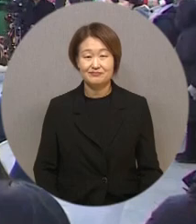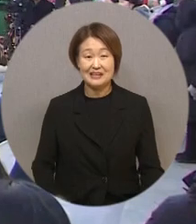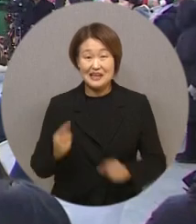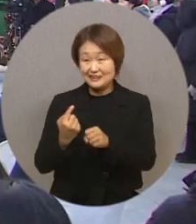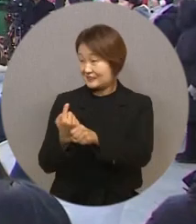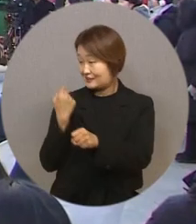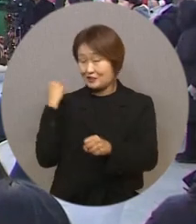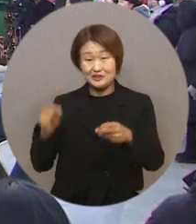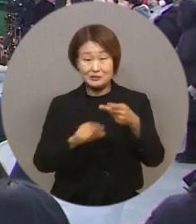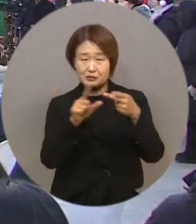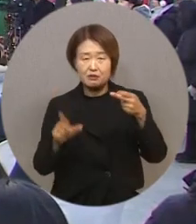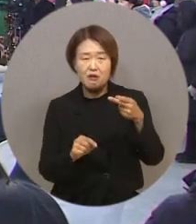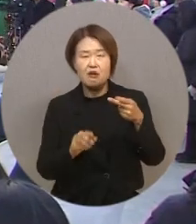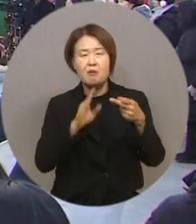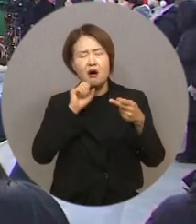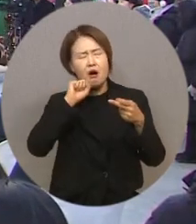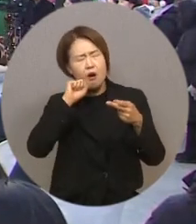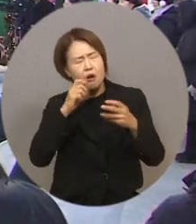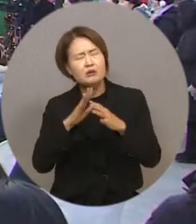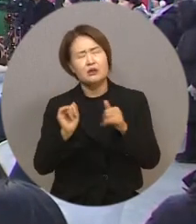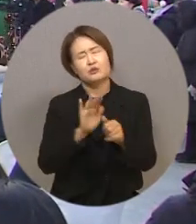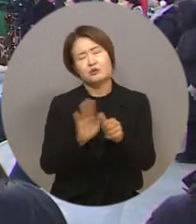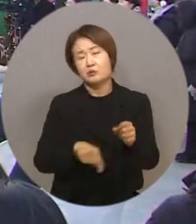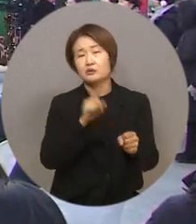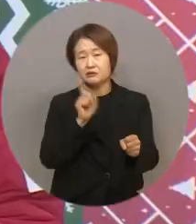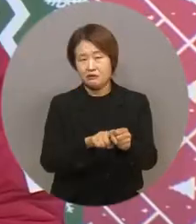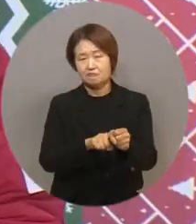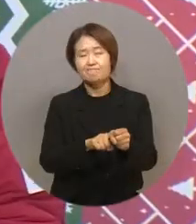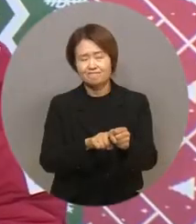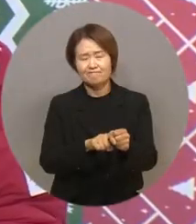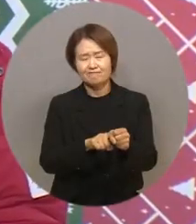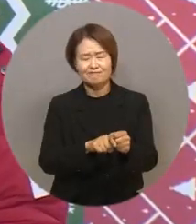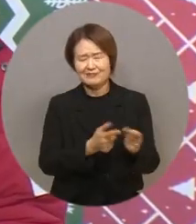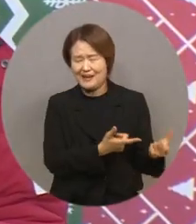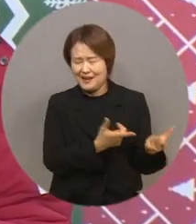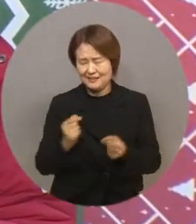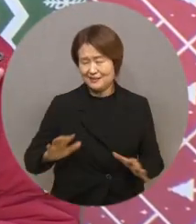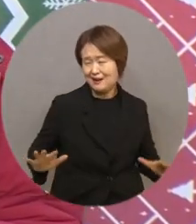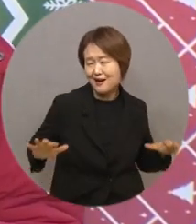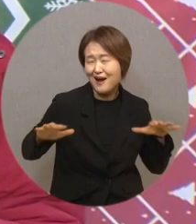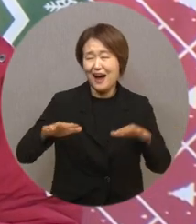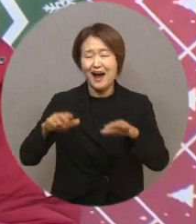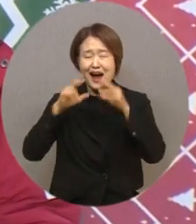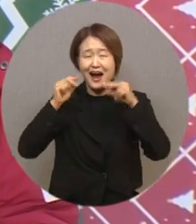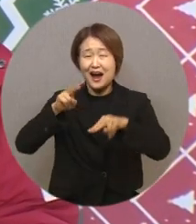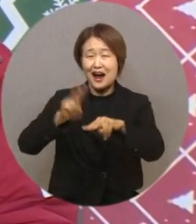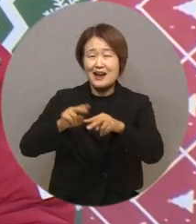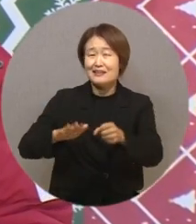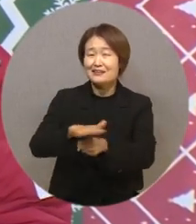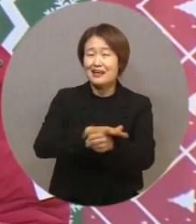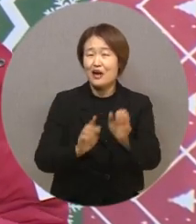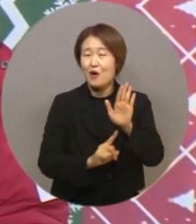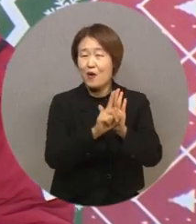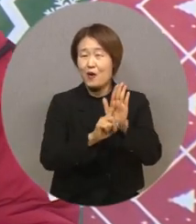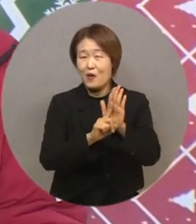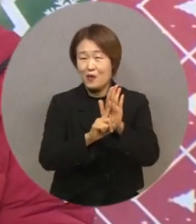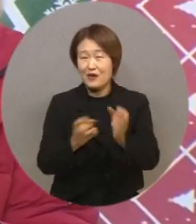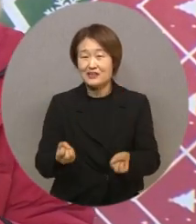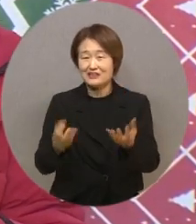작년 12월 어려운 이웃을 돕기 위한 마음 하나로 모두가 서울 광화문 광장 사랑의 온도탑 앞에